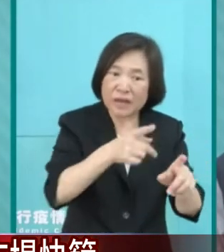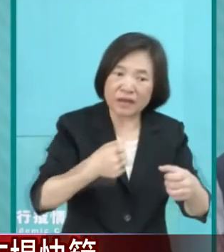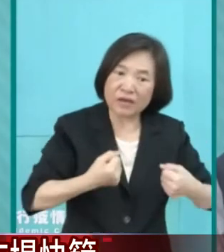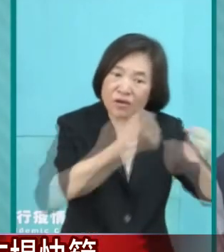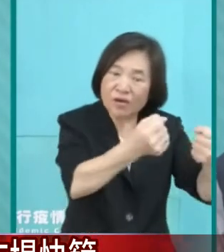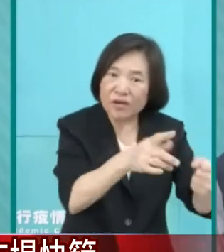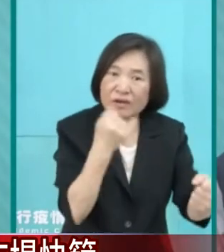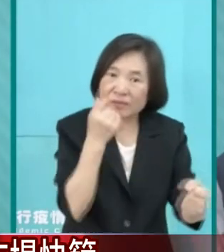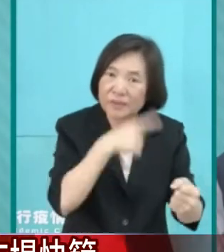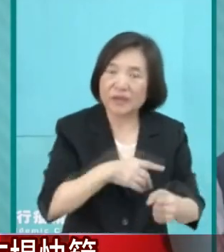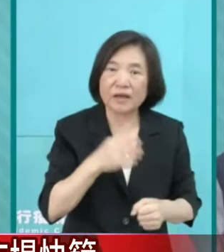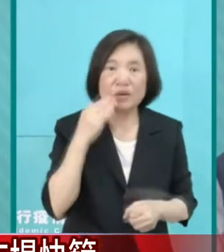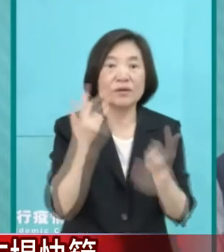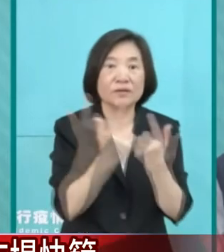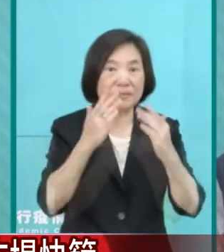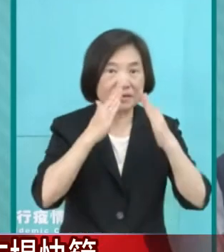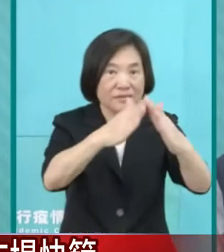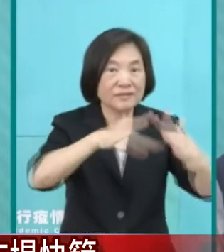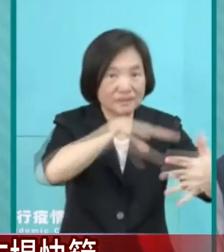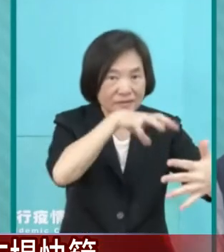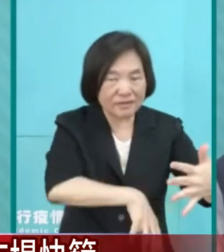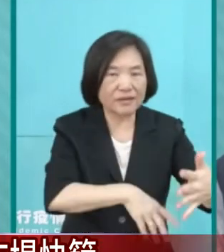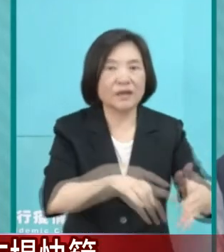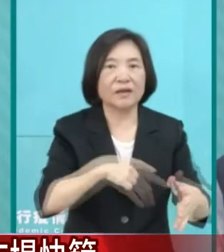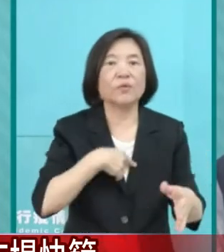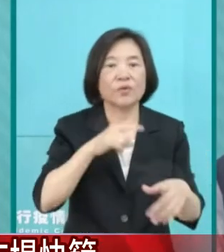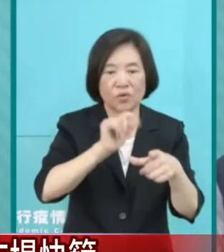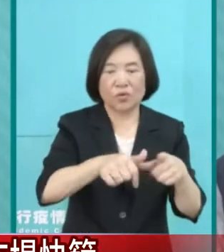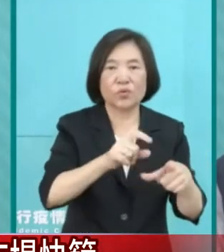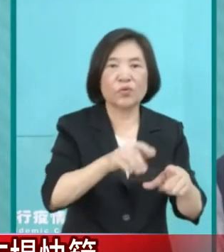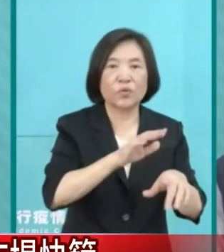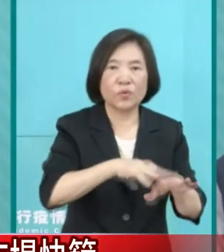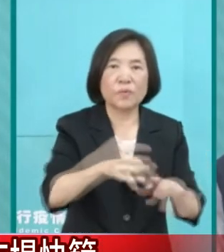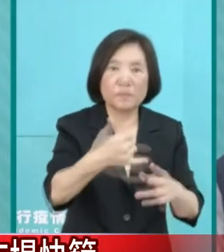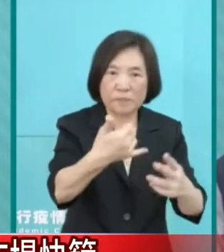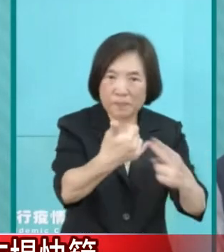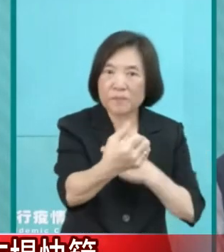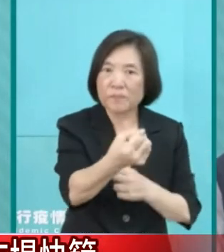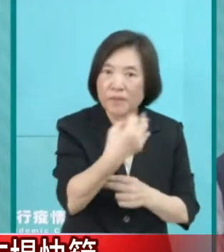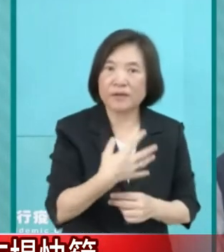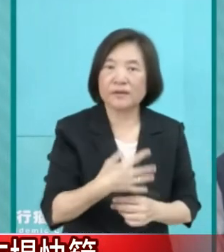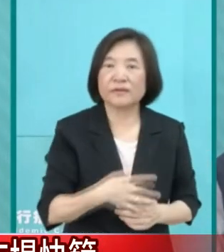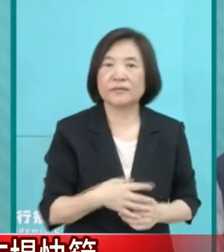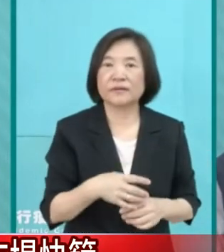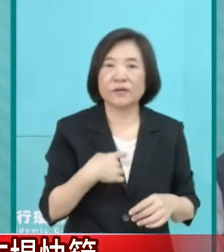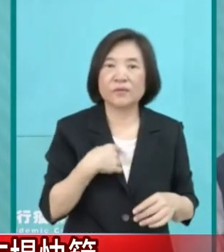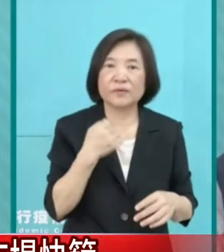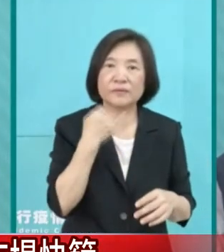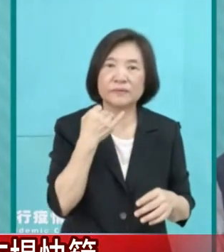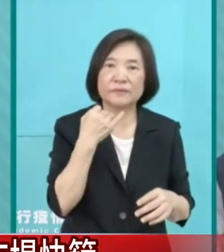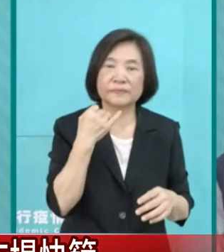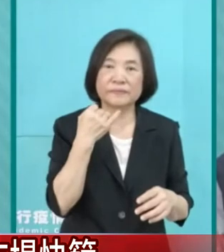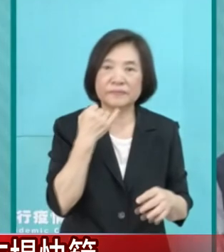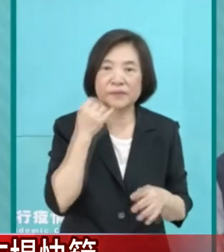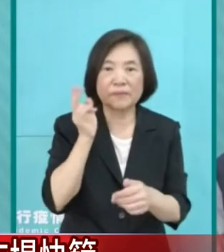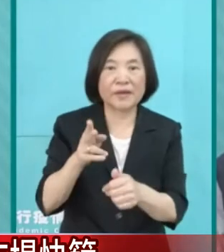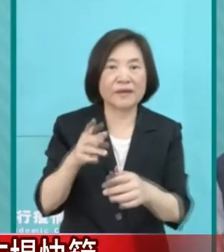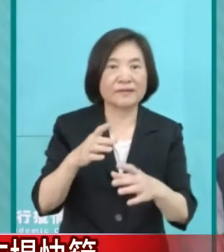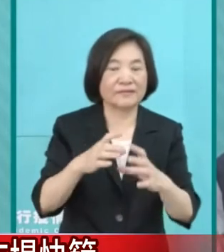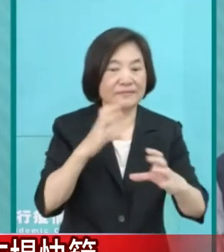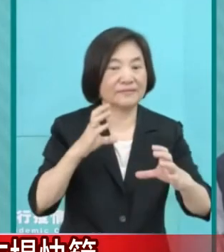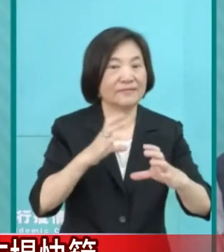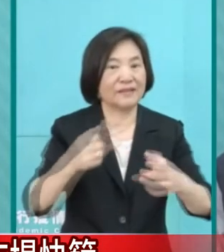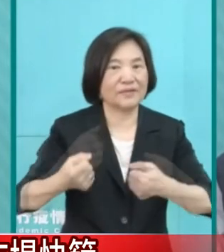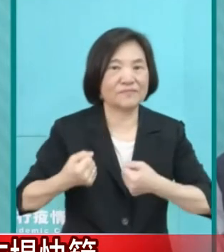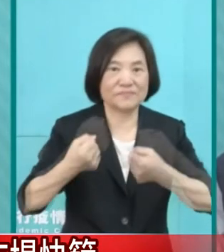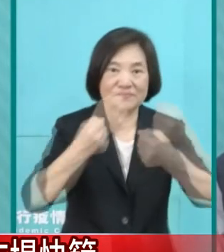队。我只要在台北市区的，其实都可以由公司好，我们通报我们，我们请那个防疫的巴士可以